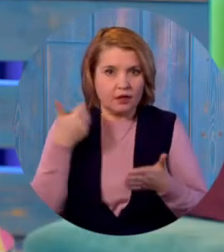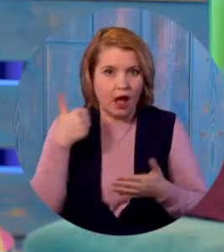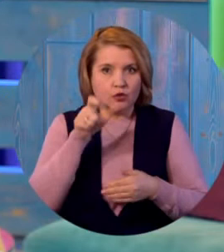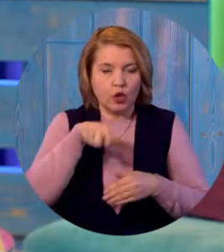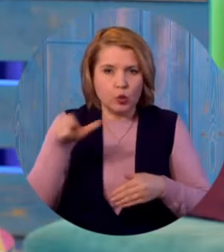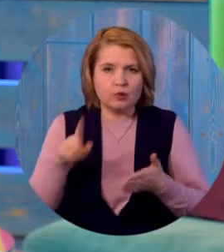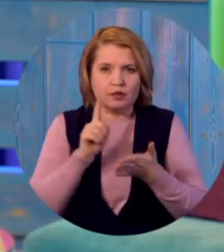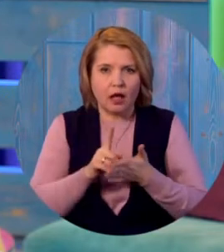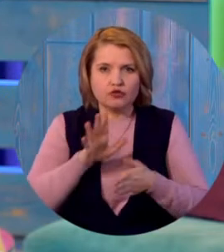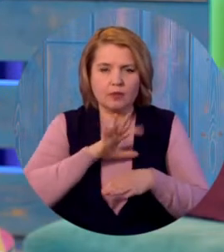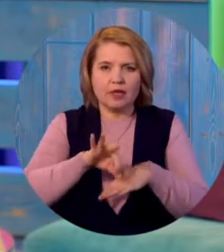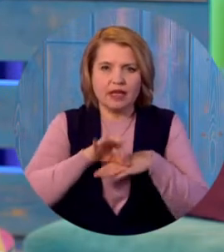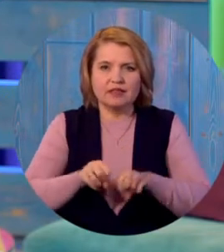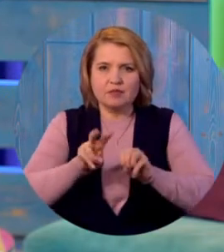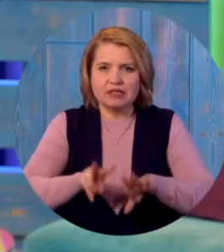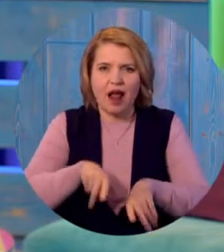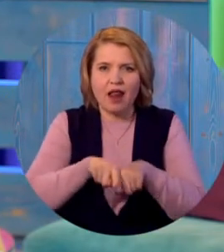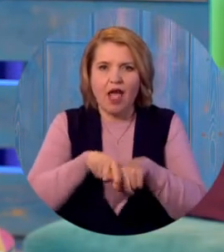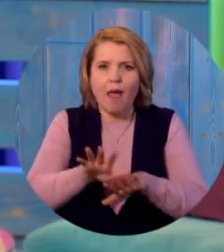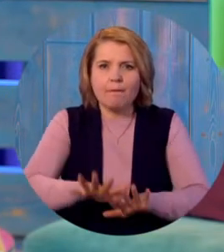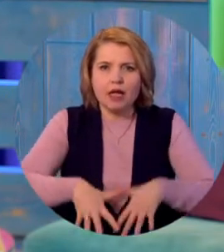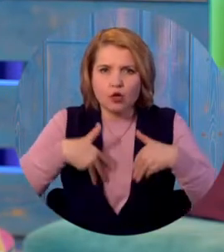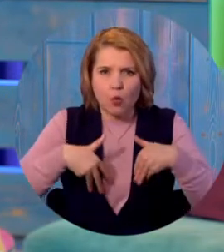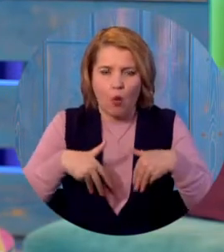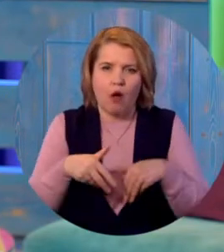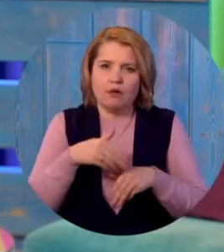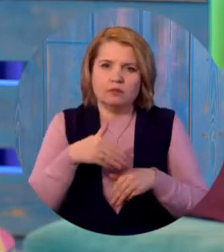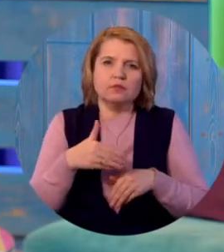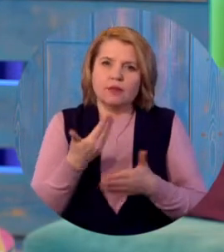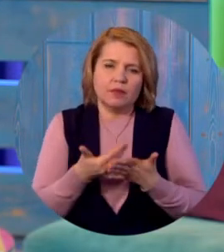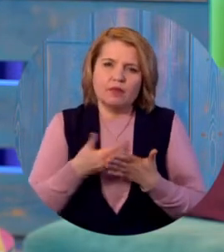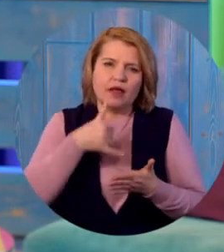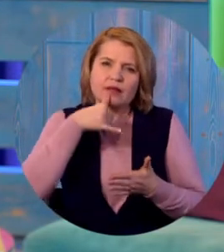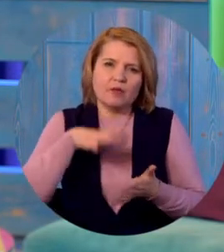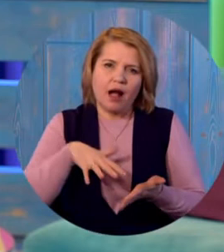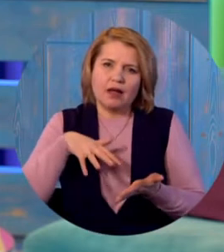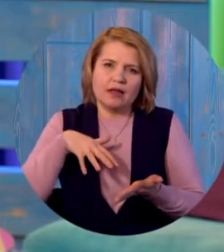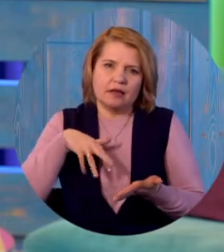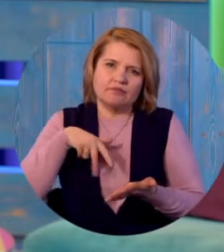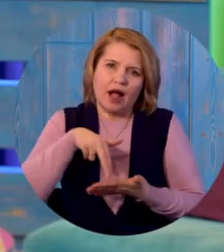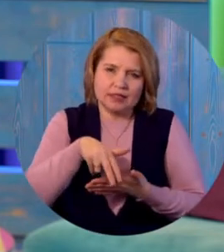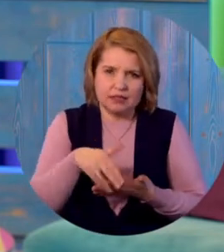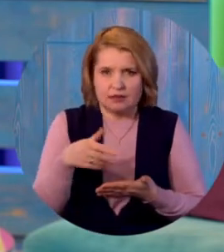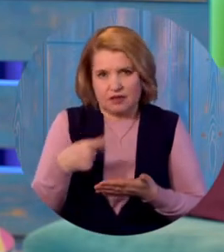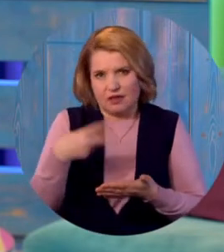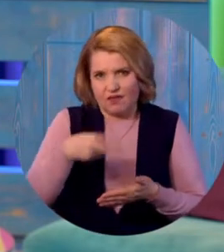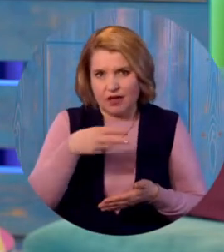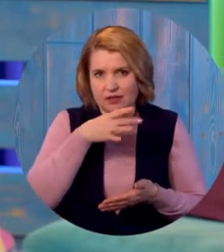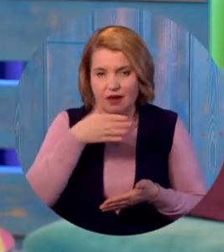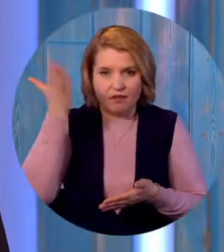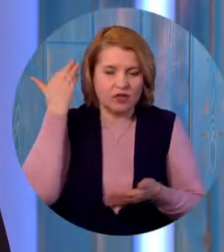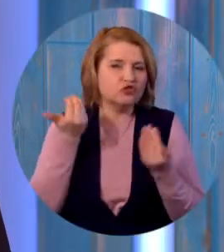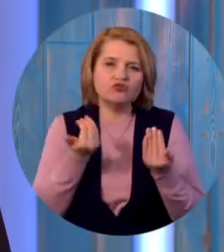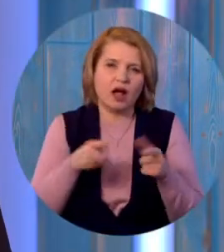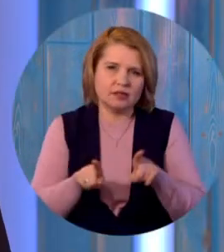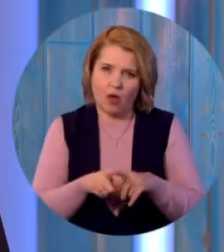носить компрессионное белье, там сколько-то даже дней не могли ходить. Ну, это, правда, имею в виду лет 20 назад. Сейчас как дело обстоит? Сейчас такого